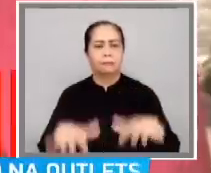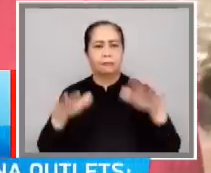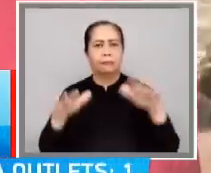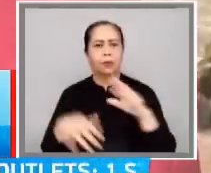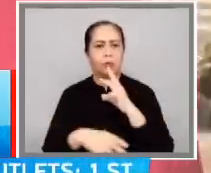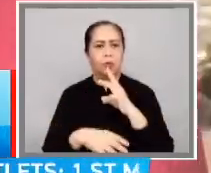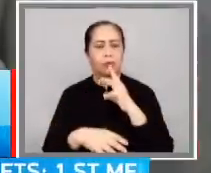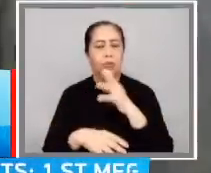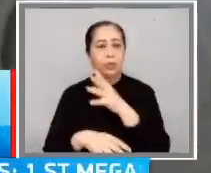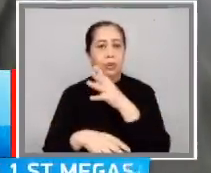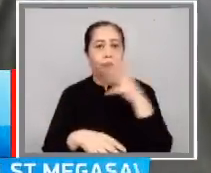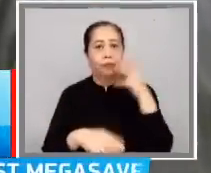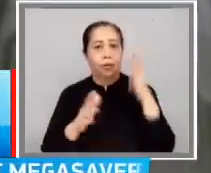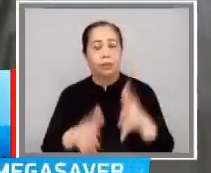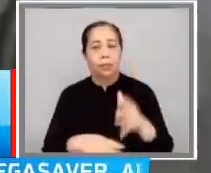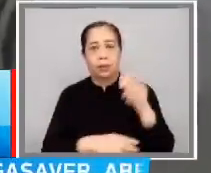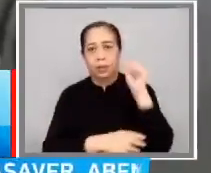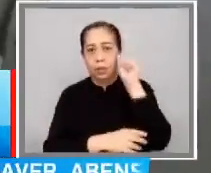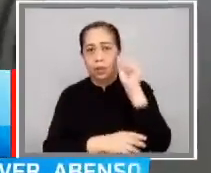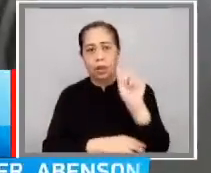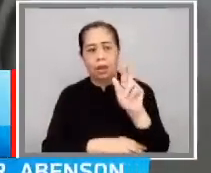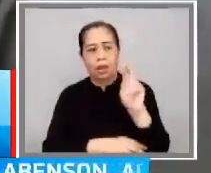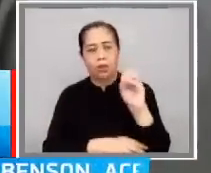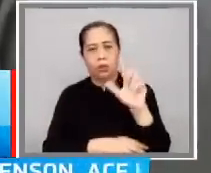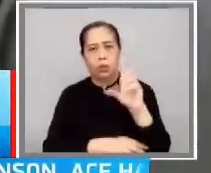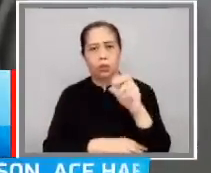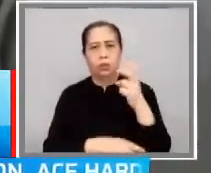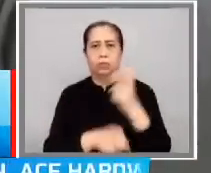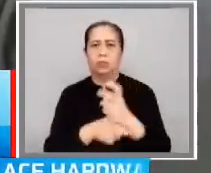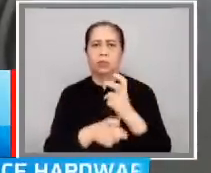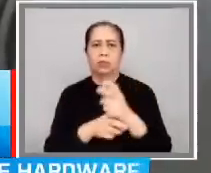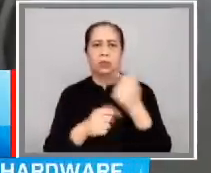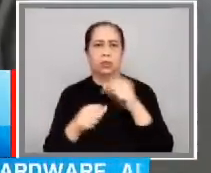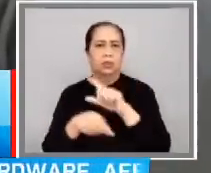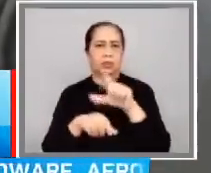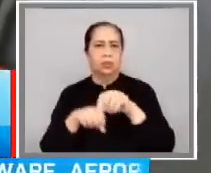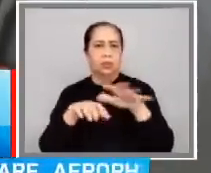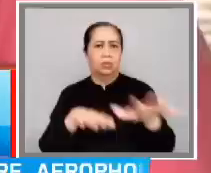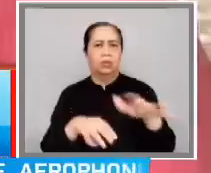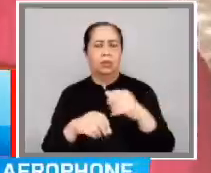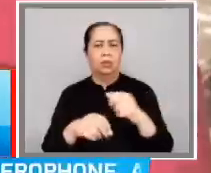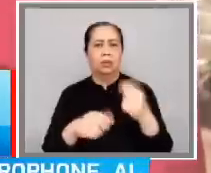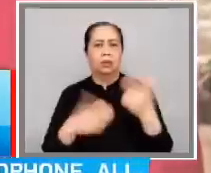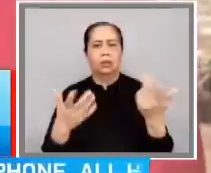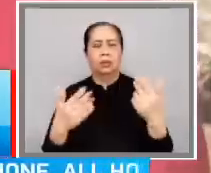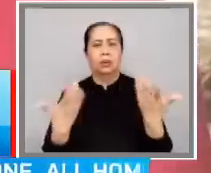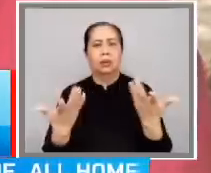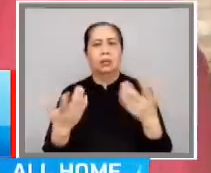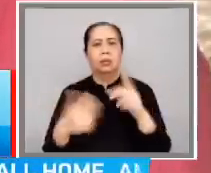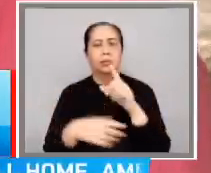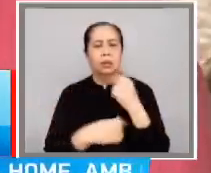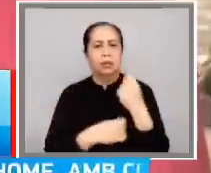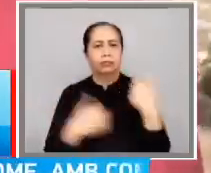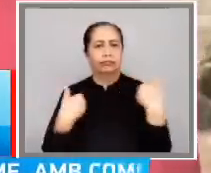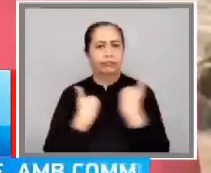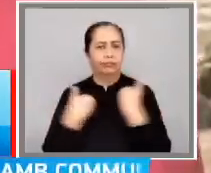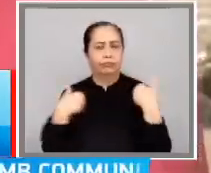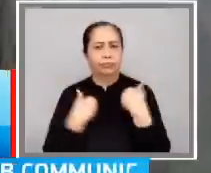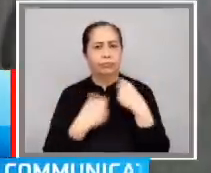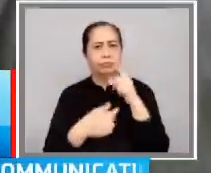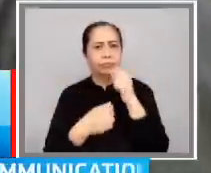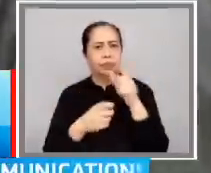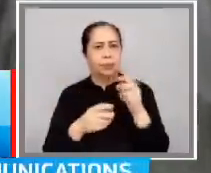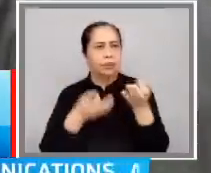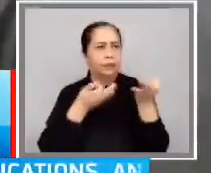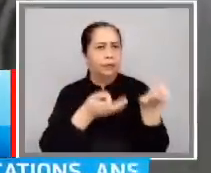si Arnold Bartulo na mumoblema dahil natangay ng baha ang kanyang mga alagang itik. Dadalhan sana niya ng feeds ang mga